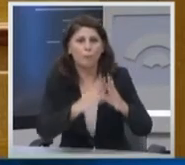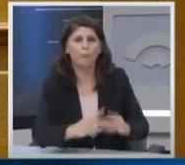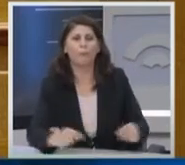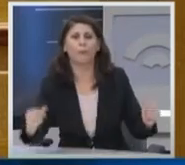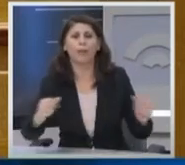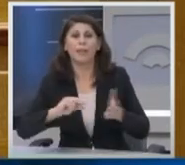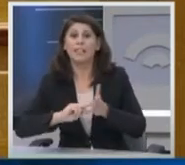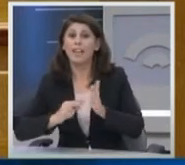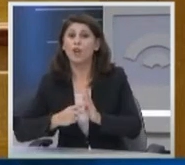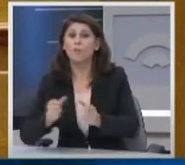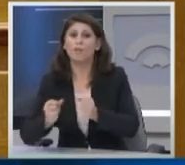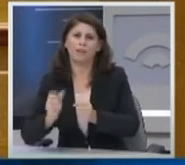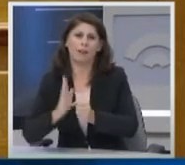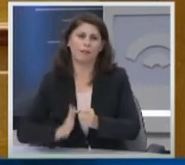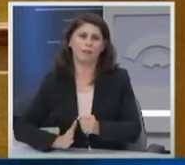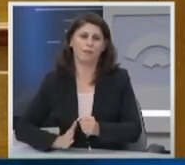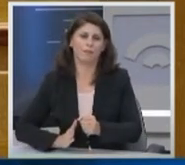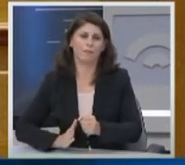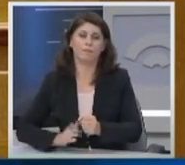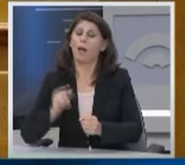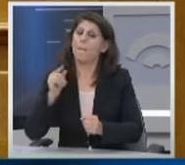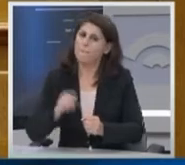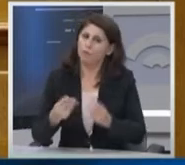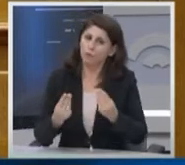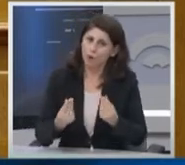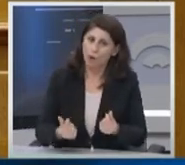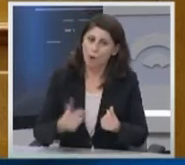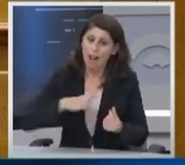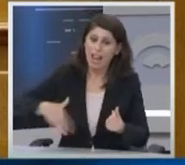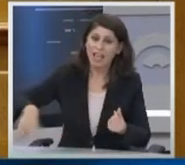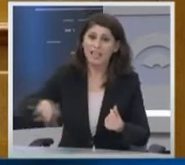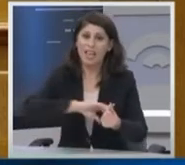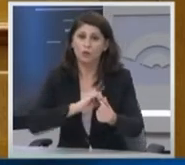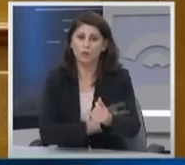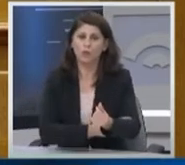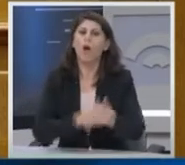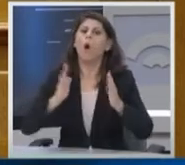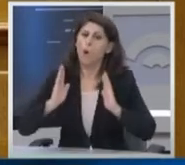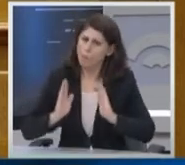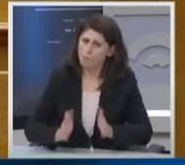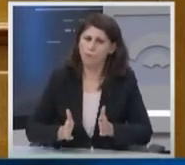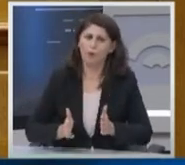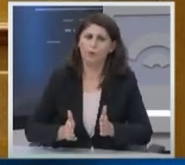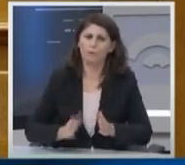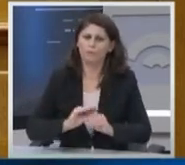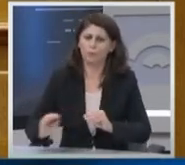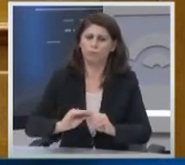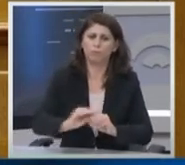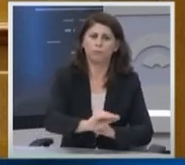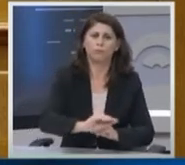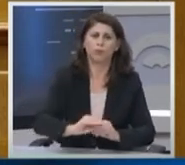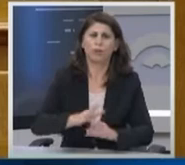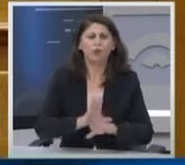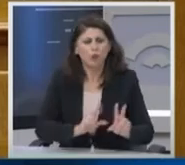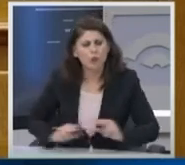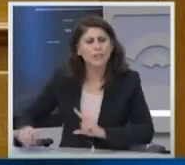οριστικά και οι οικονομικές κρίσεις. Έτσι λοιπόν, η λαϊκή εξουσία μπορεί να αξιοποιήσει και να κατανείμει το σύνολο του